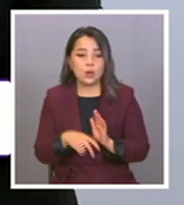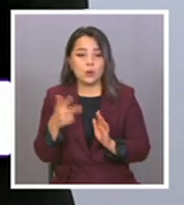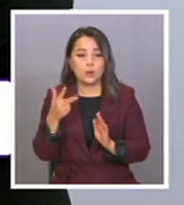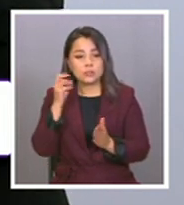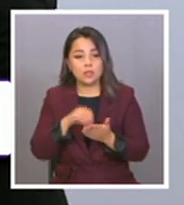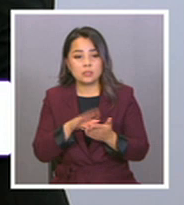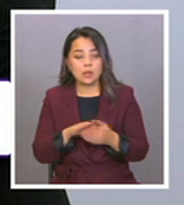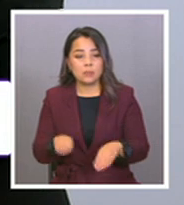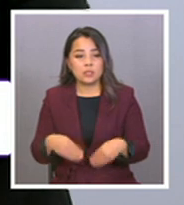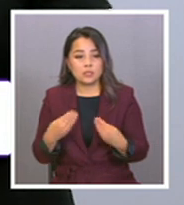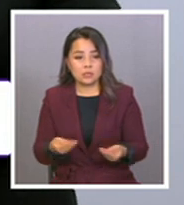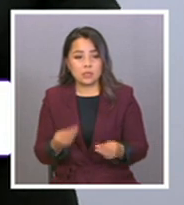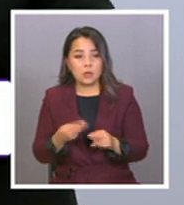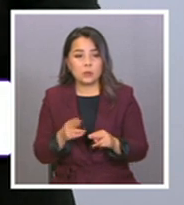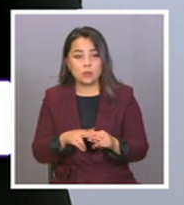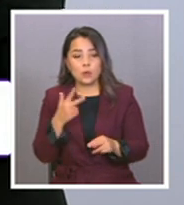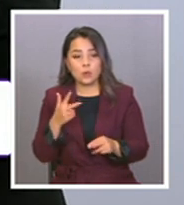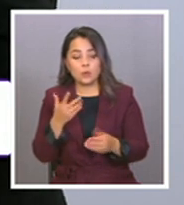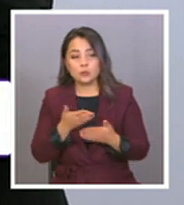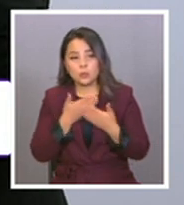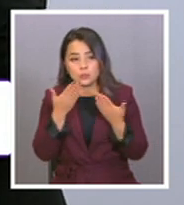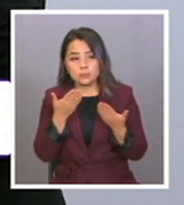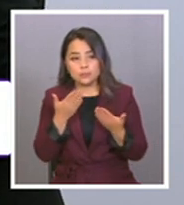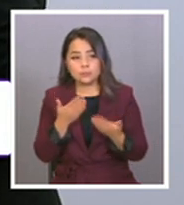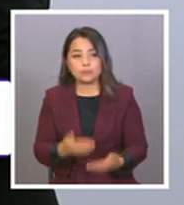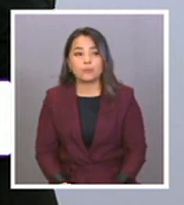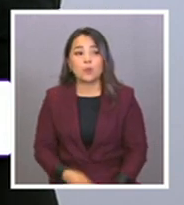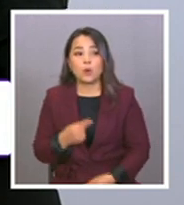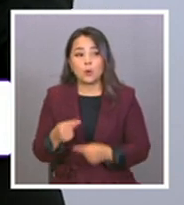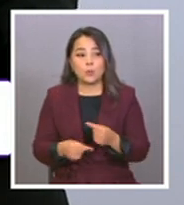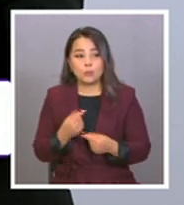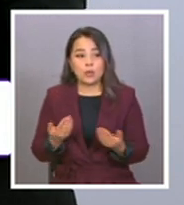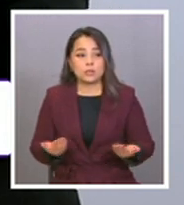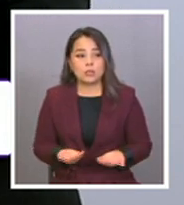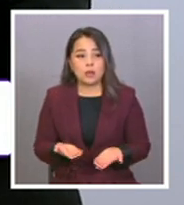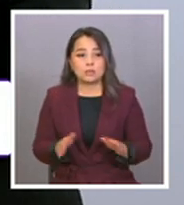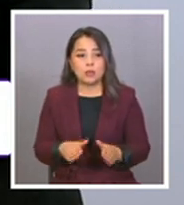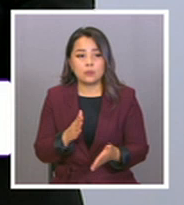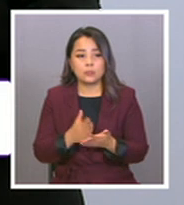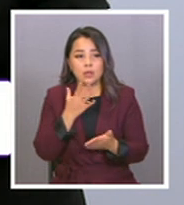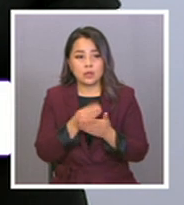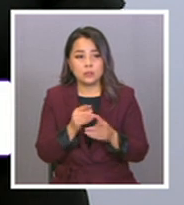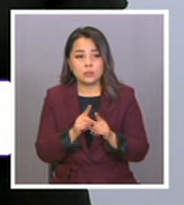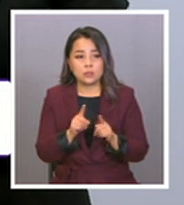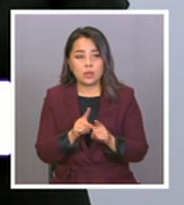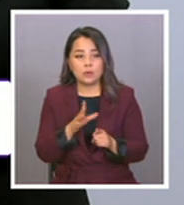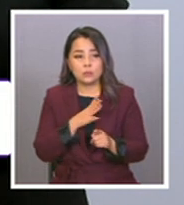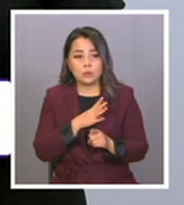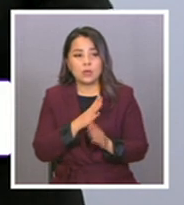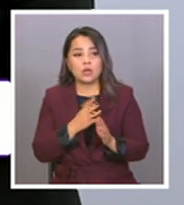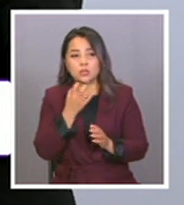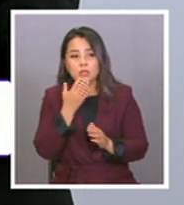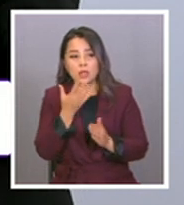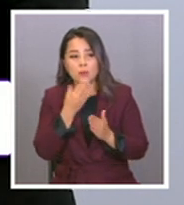берілген. Үшті оқимыз. Ұрпағын тірі туып, сүтімен асырайтын жылы қанды жануар.